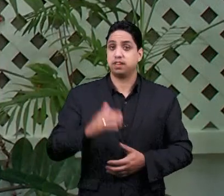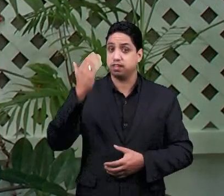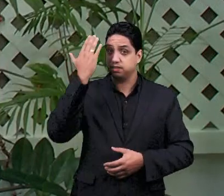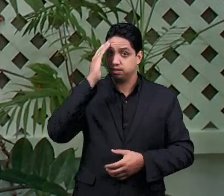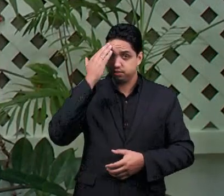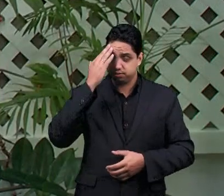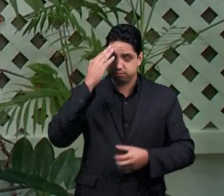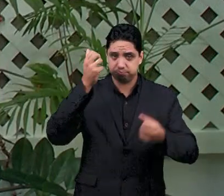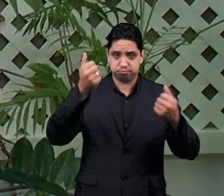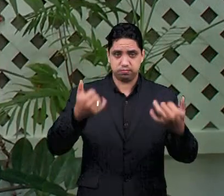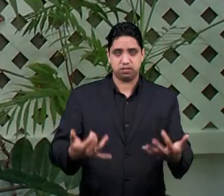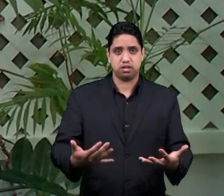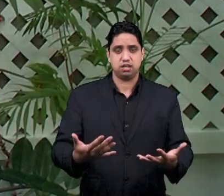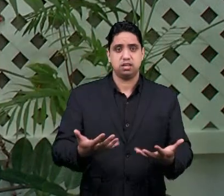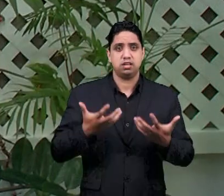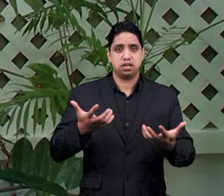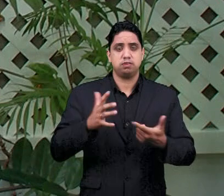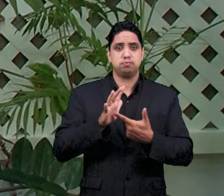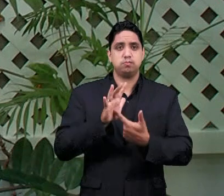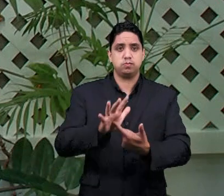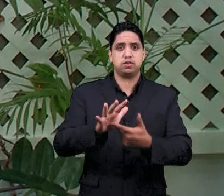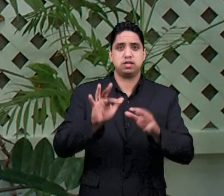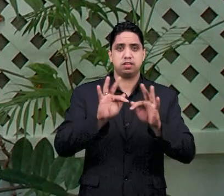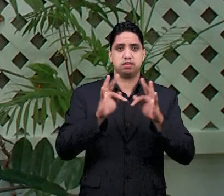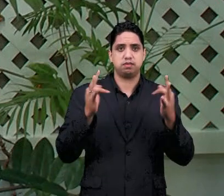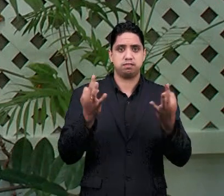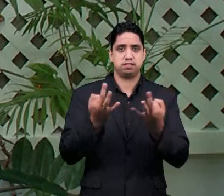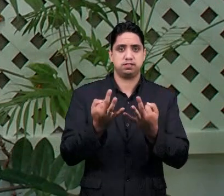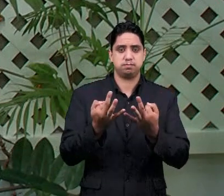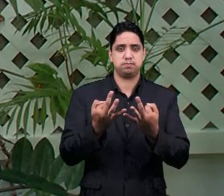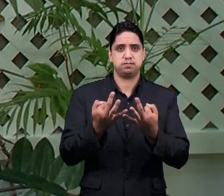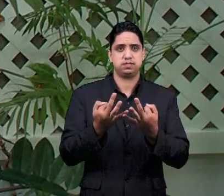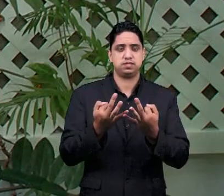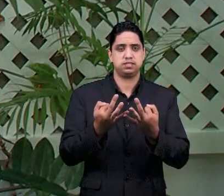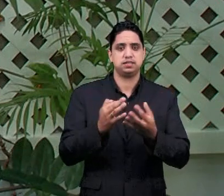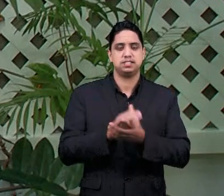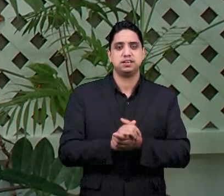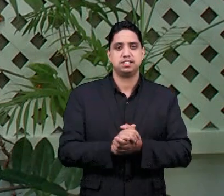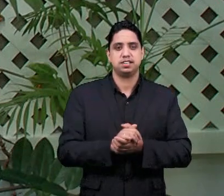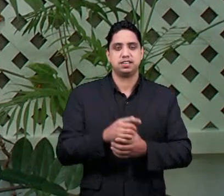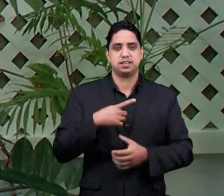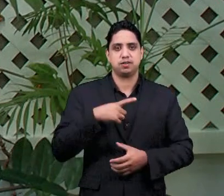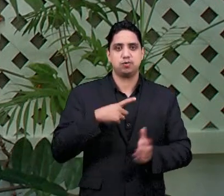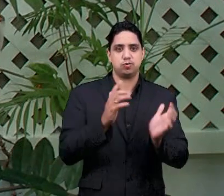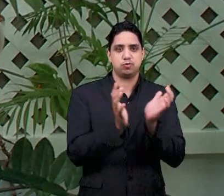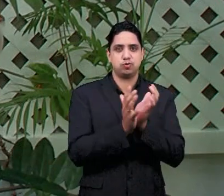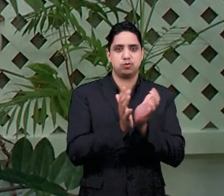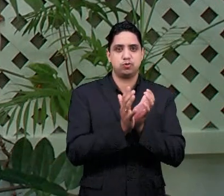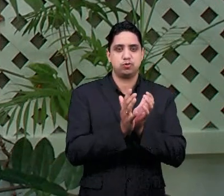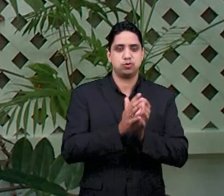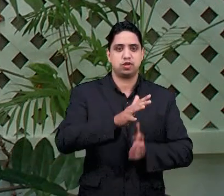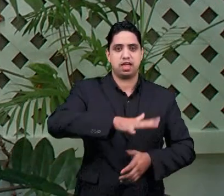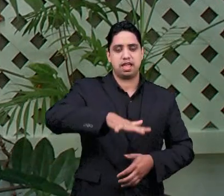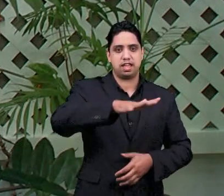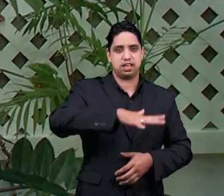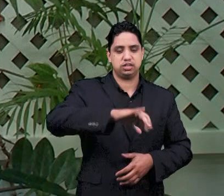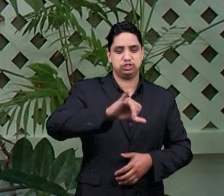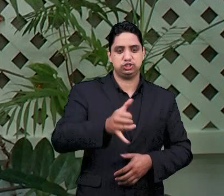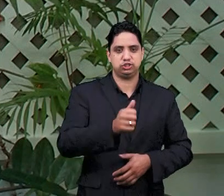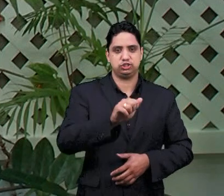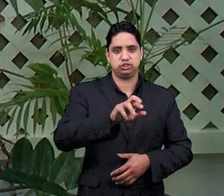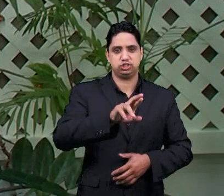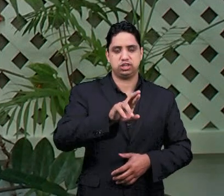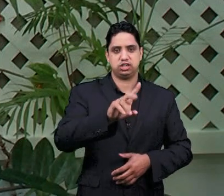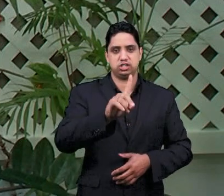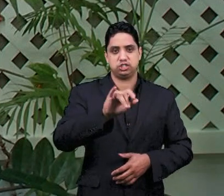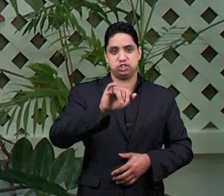dit, j'aimerais citer ici, nous avons une famille. D'ailleurs, j'ai pris un groupe de frères du